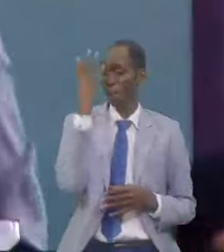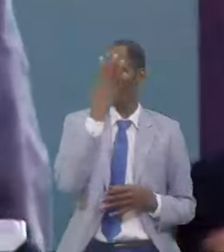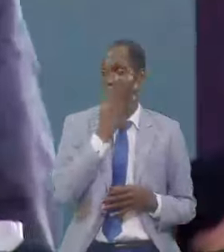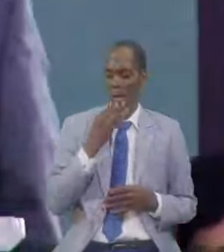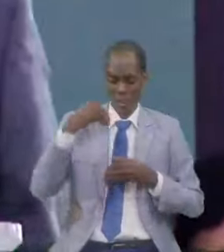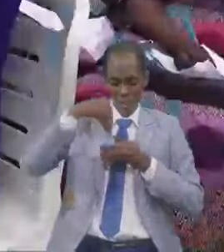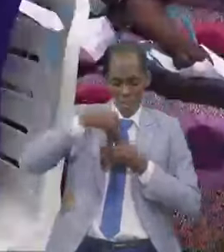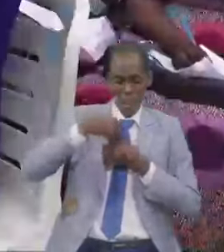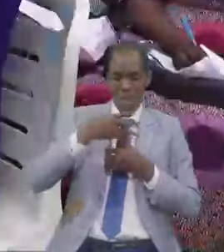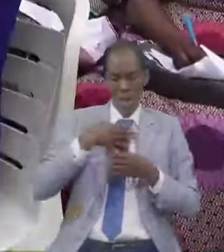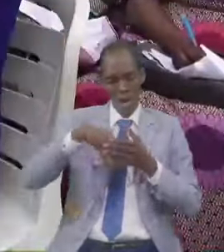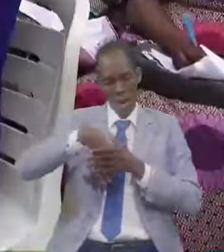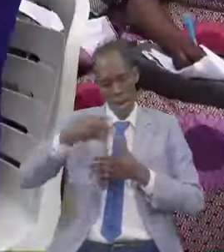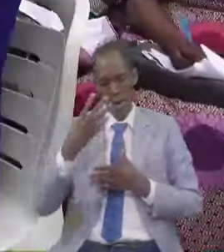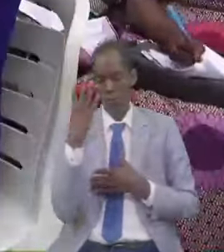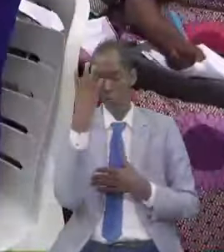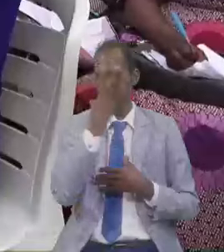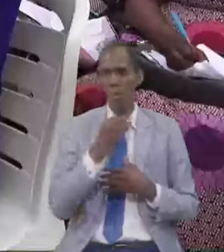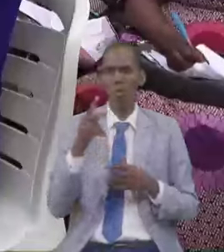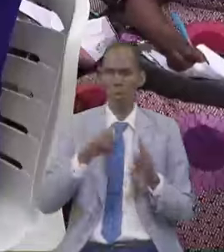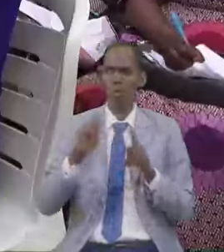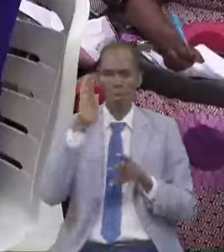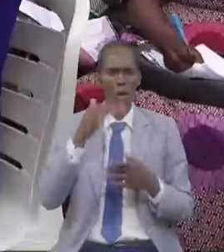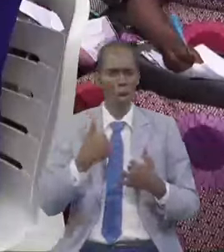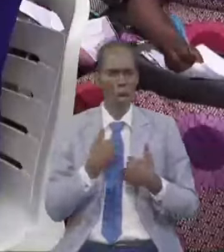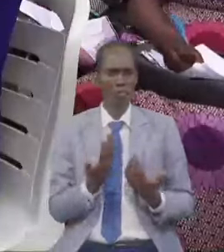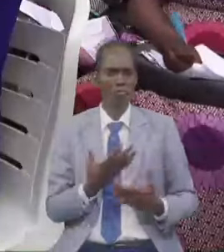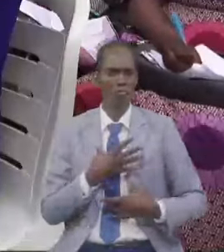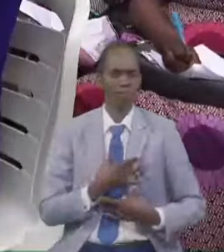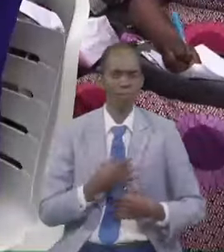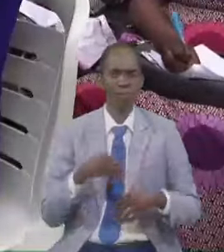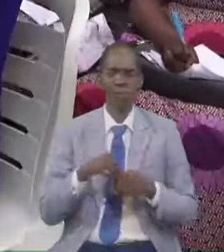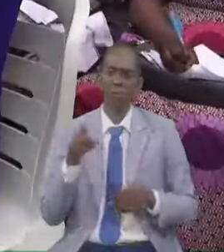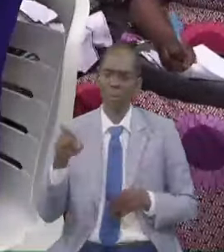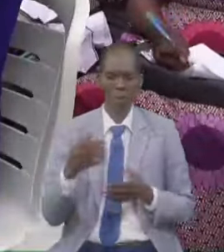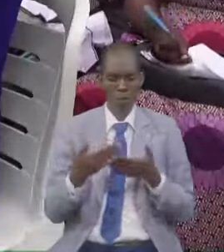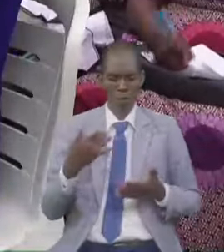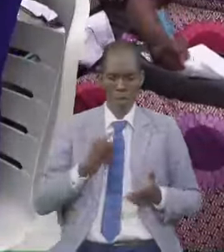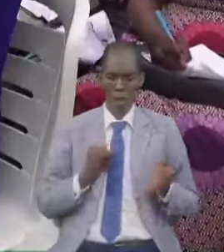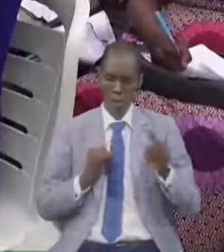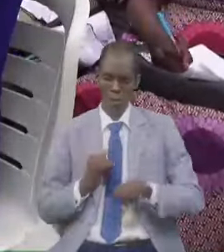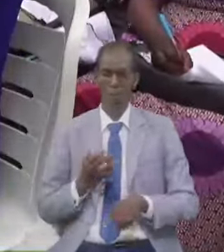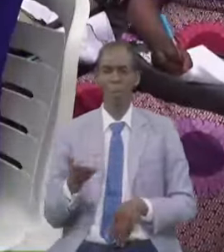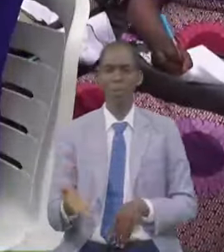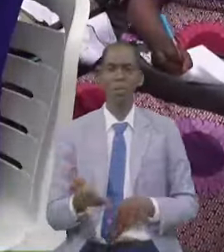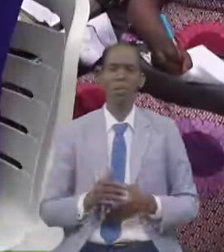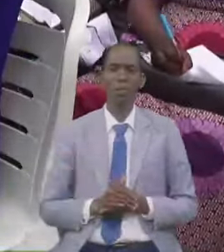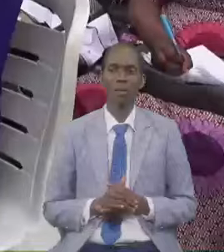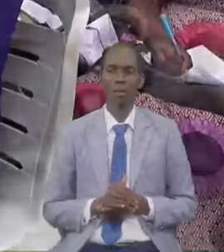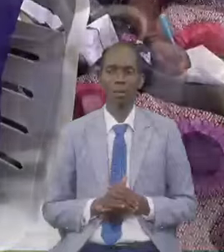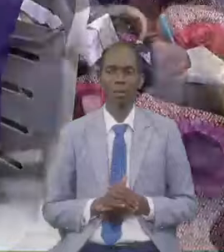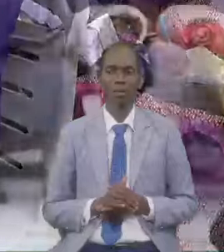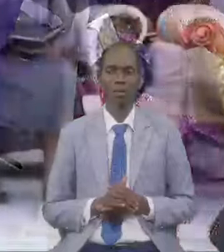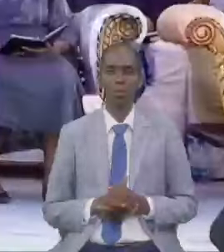have been associated, attached to somebody else before I came. ఆవిడ బాహ్యరూపంగా సౌందర్యవంతంగా కనబడొచ్చు,